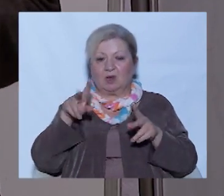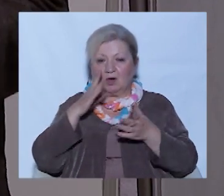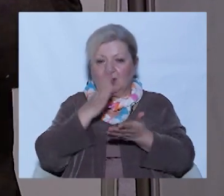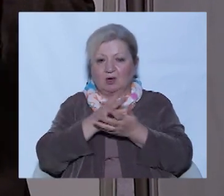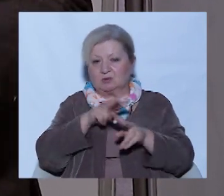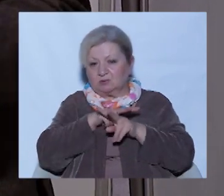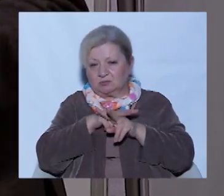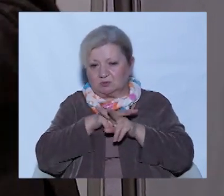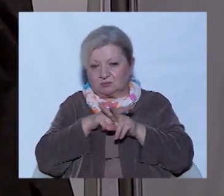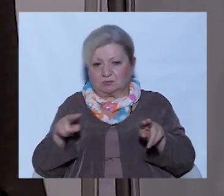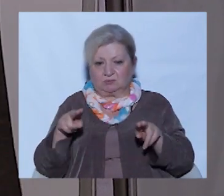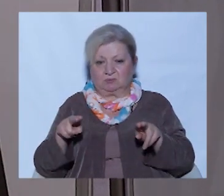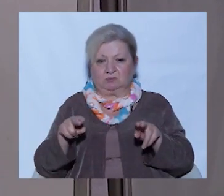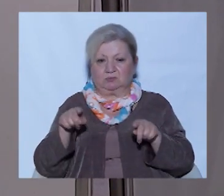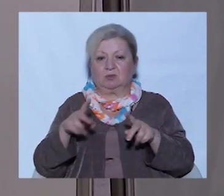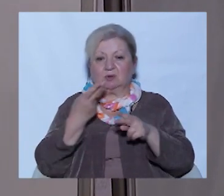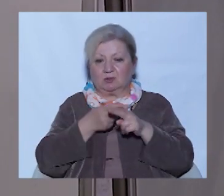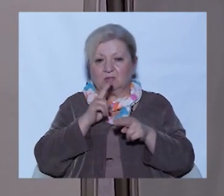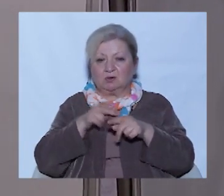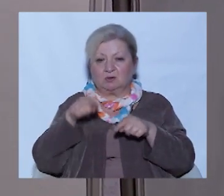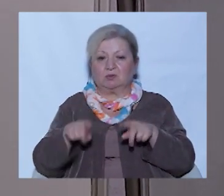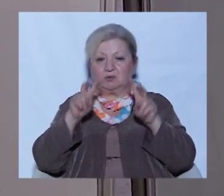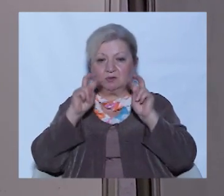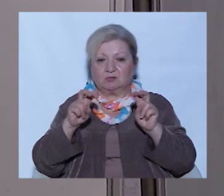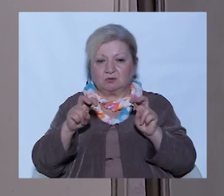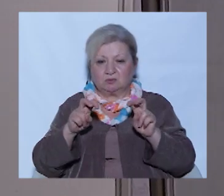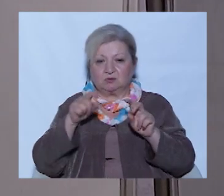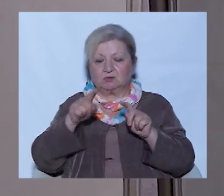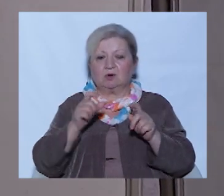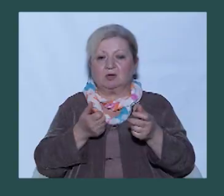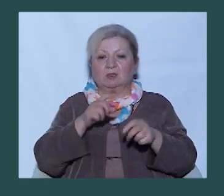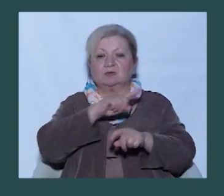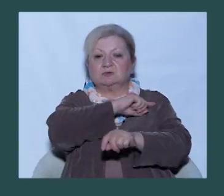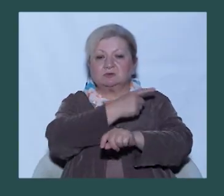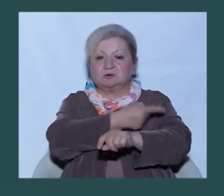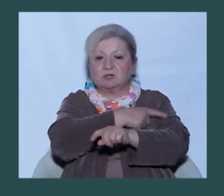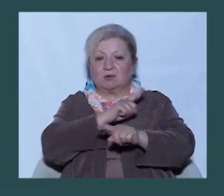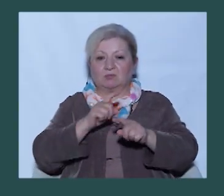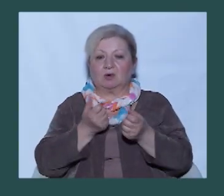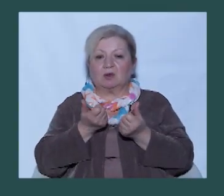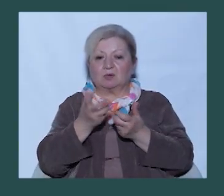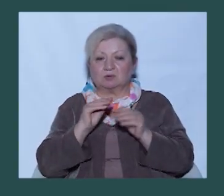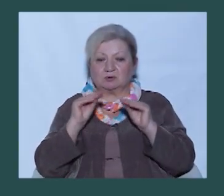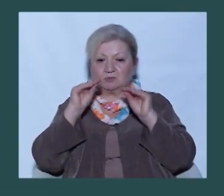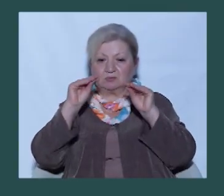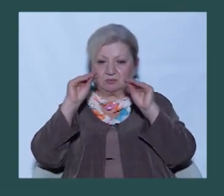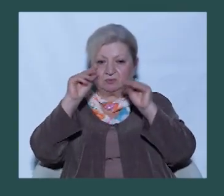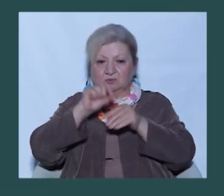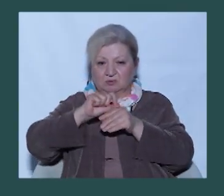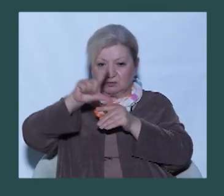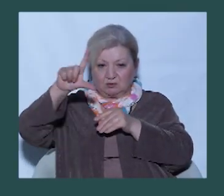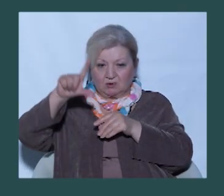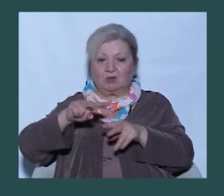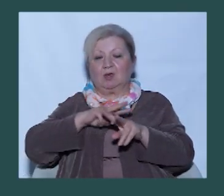არის ერთი და იგივე. ესე იგი, ეს იმას ნიშნავს, რომ ძაბვას რამდენჯერაც გავზრდით,